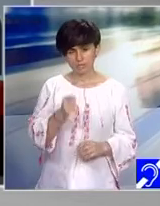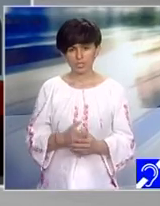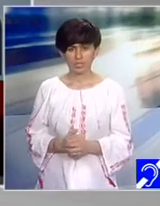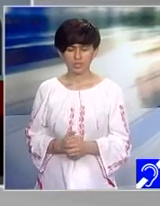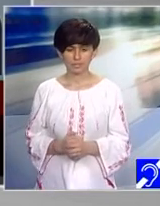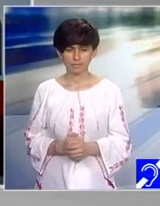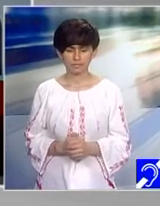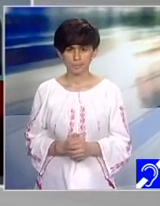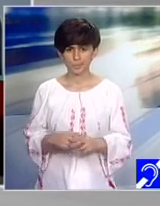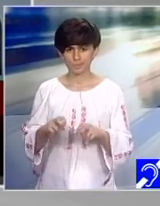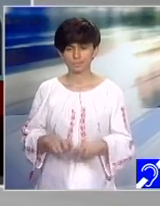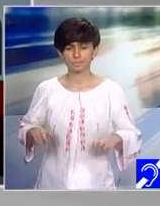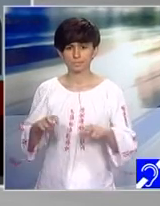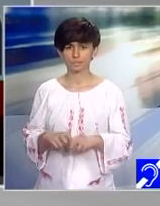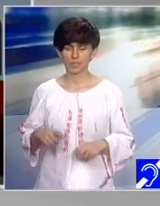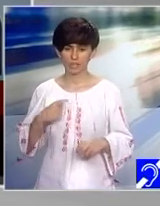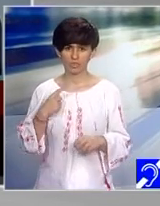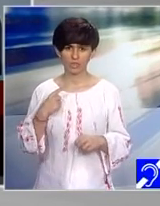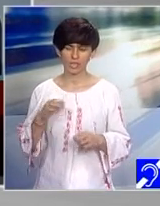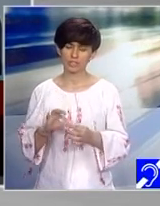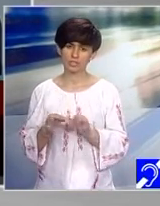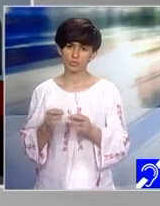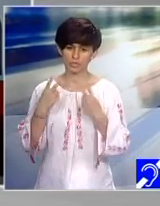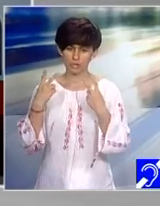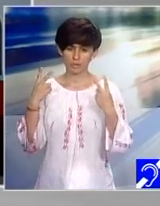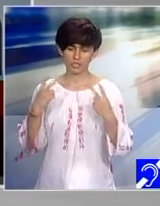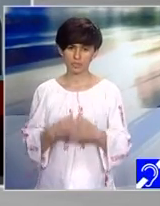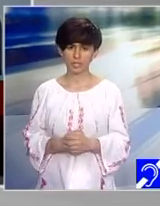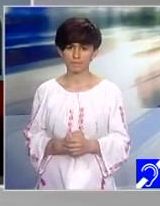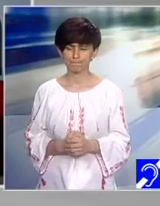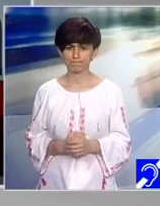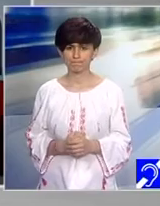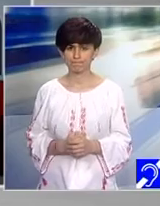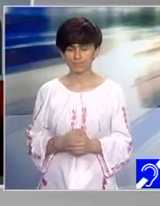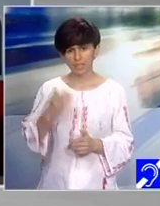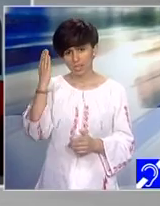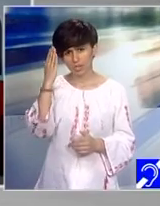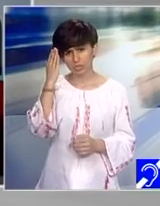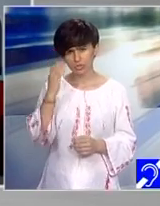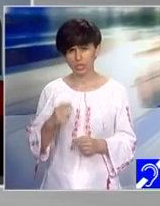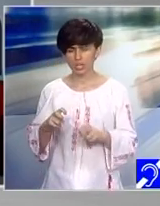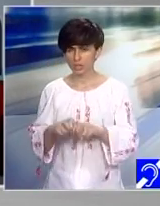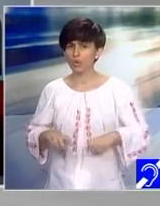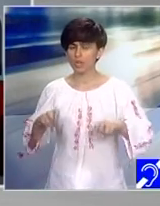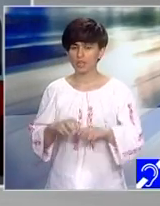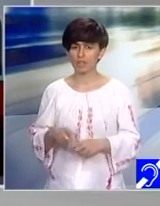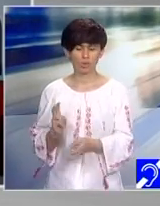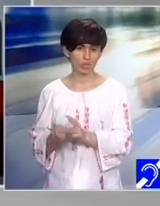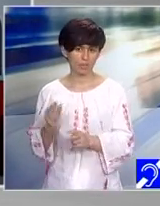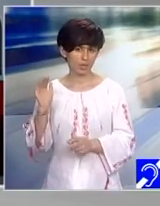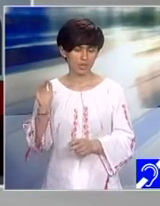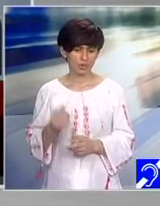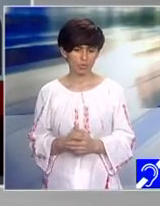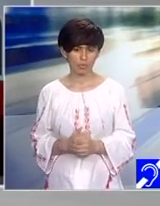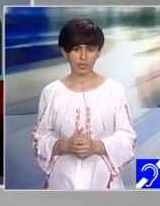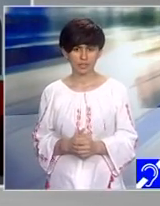Într-adevăr, evaluarea este cuvântul cheie. Cum evaluăm o școală și cum o școală și profesorii care predau, indiferent